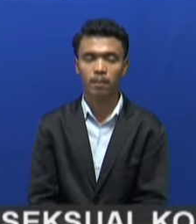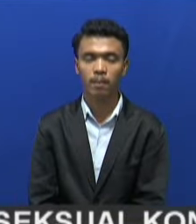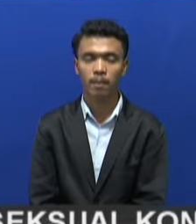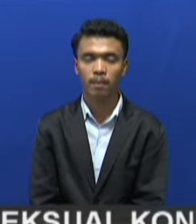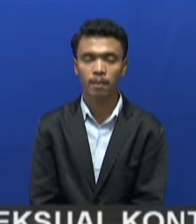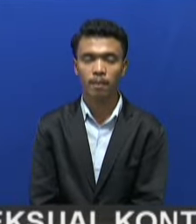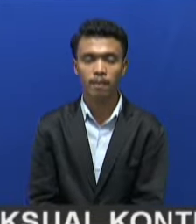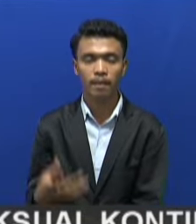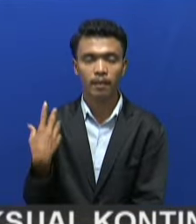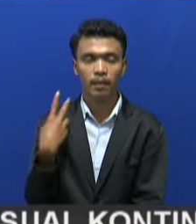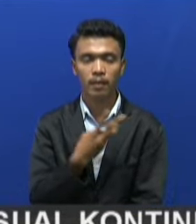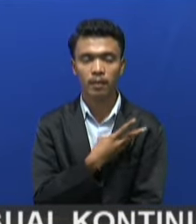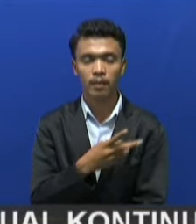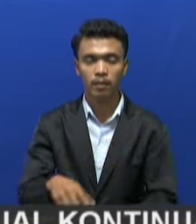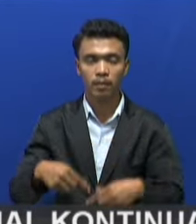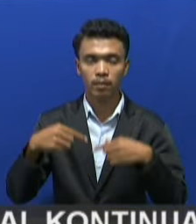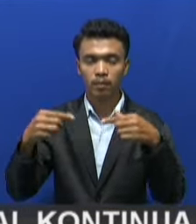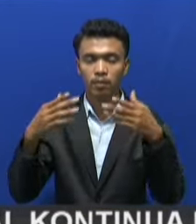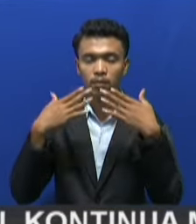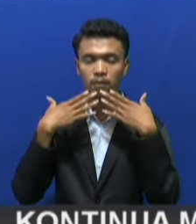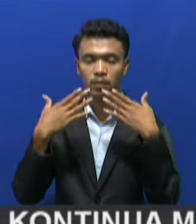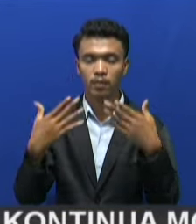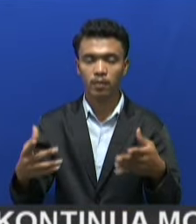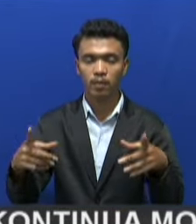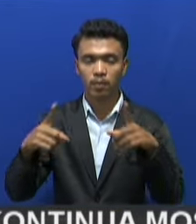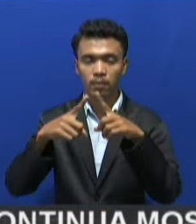kita berima kas bapak